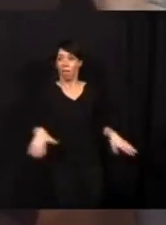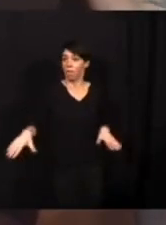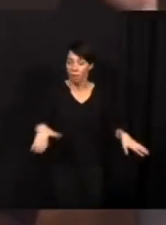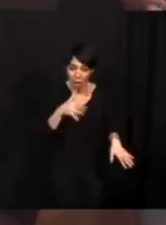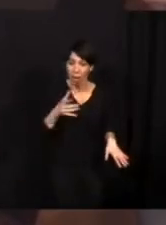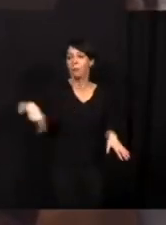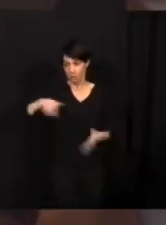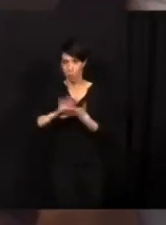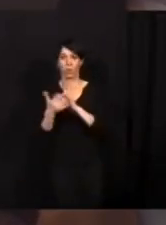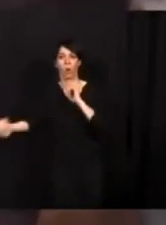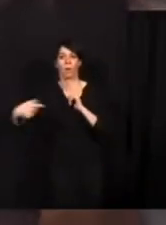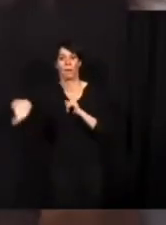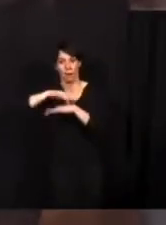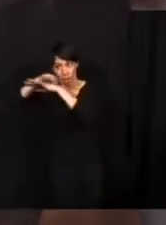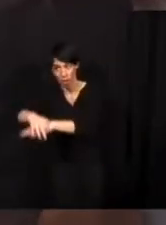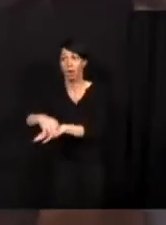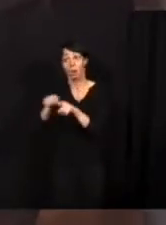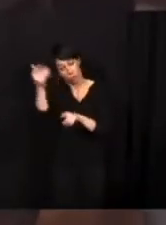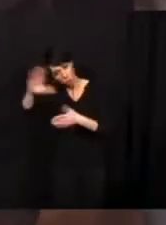saluer. Ils aident des jeunes...